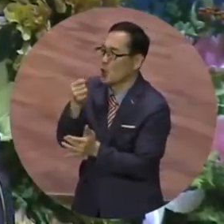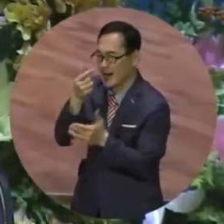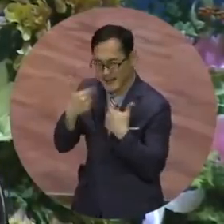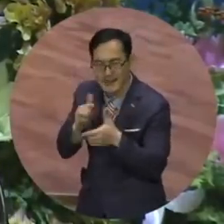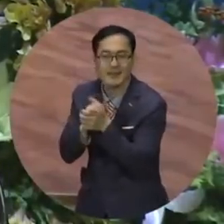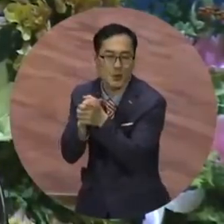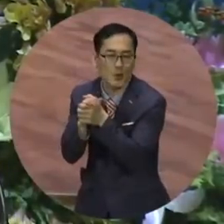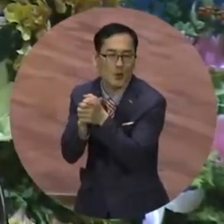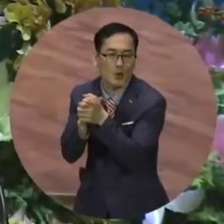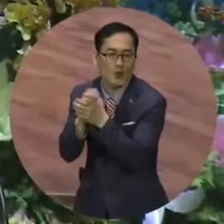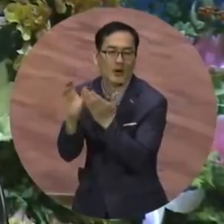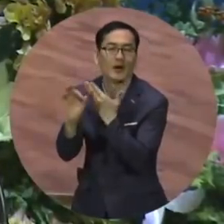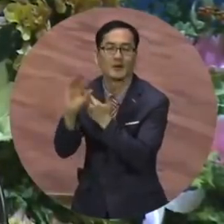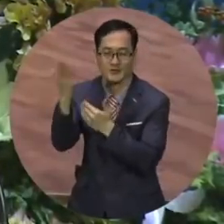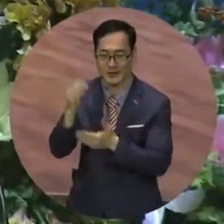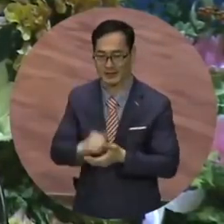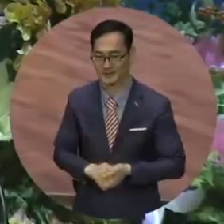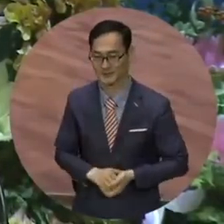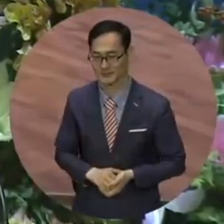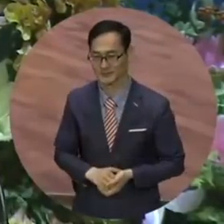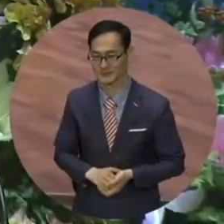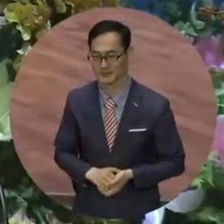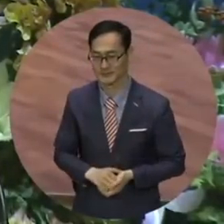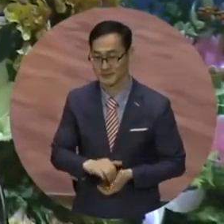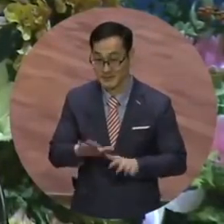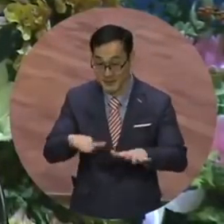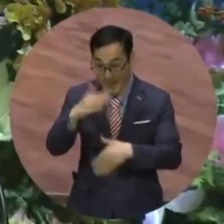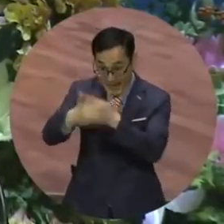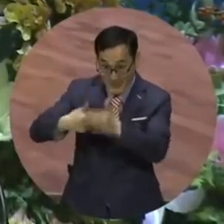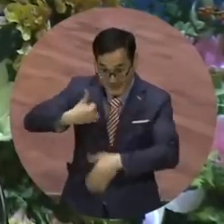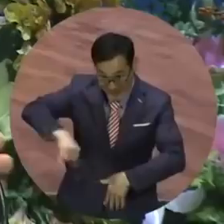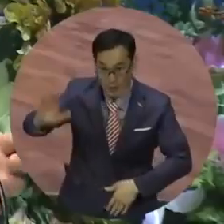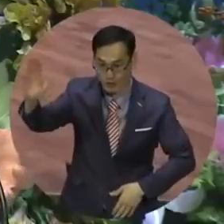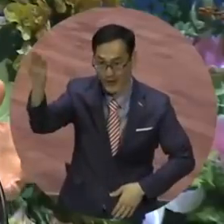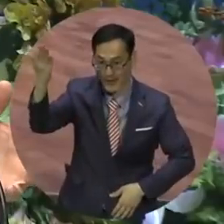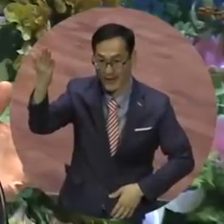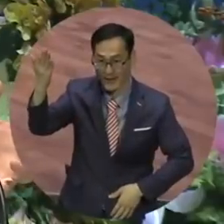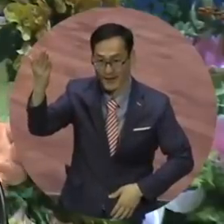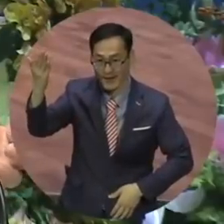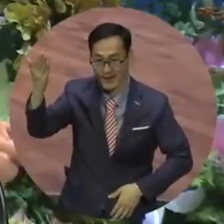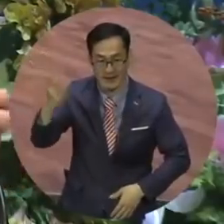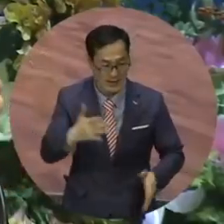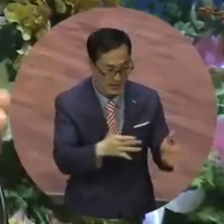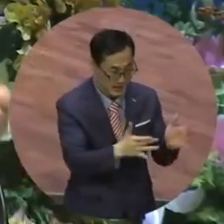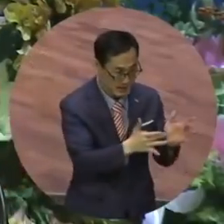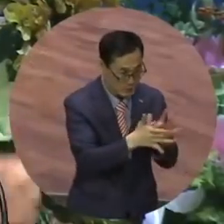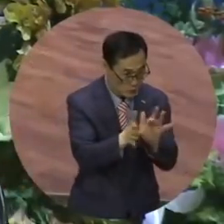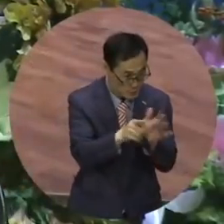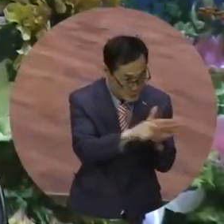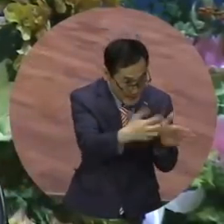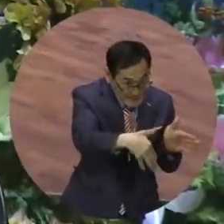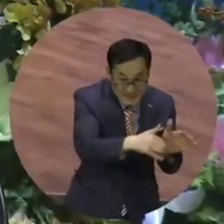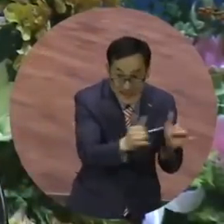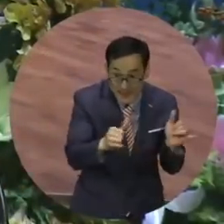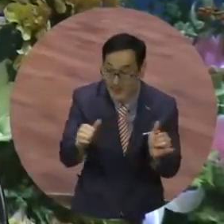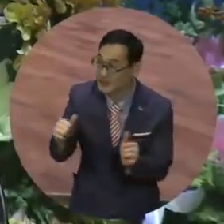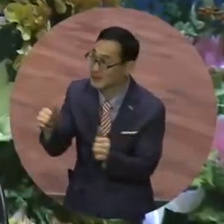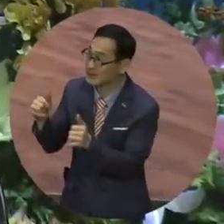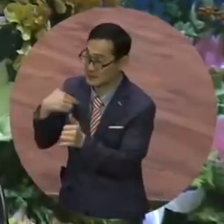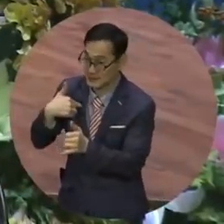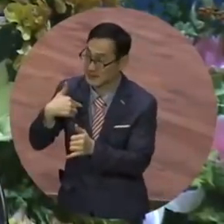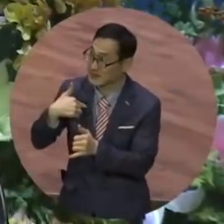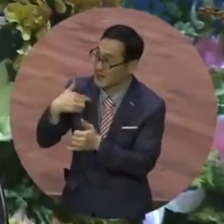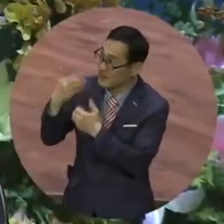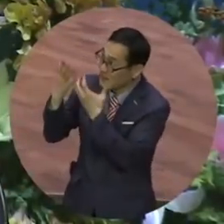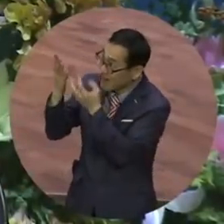땅에 살면서 이제는 하나님의 자녀 됐기 때문에 아직도 하나님 믿지 않는 모든 분들에게 이 신분 권세 가지고 복음 전하시기